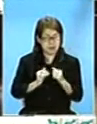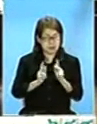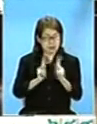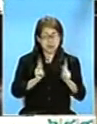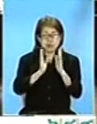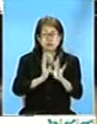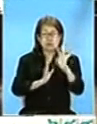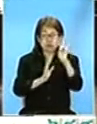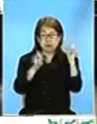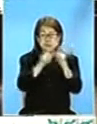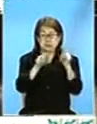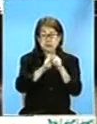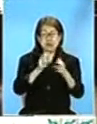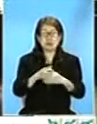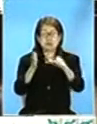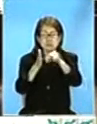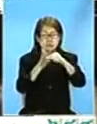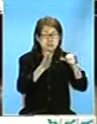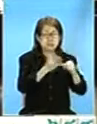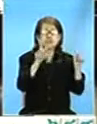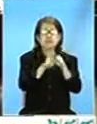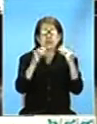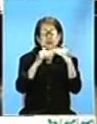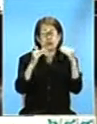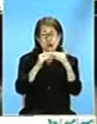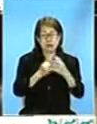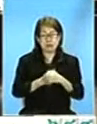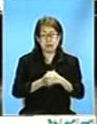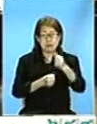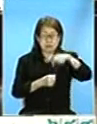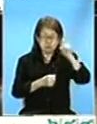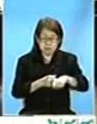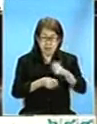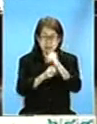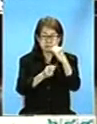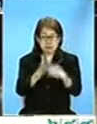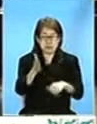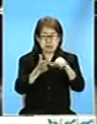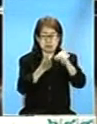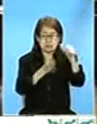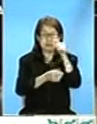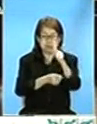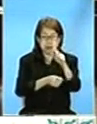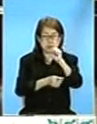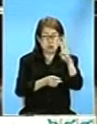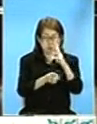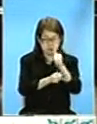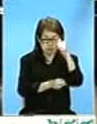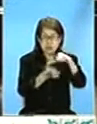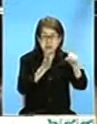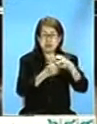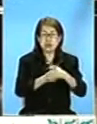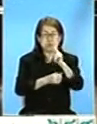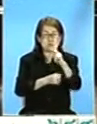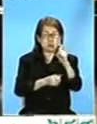ามว่ามันจะต่างกันยังไงถ้าสมมติท่านจินตนาการเป็นห่วงแบบนั้นเนี่ยนะครับแต่ถ้าประชาชนเข